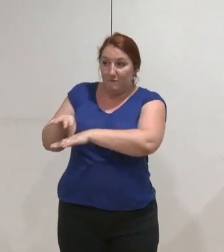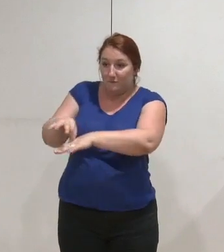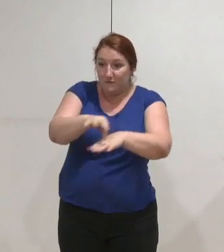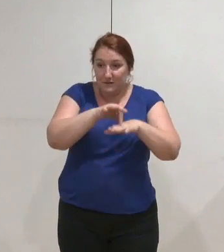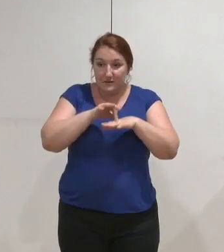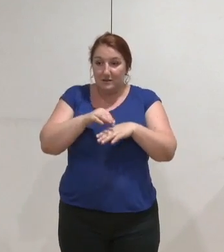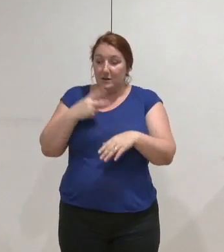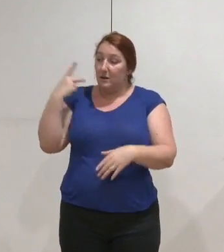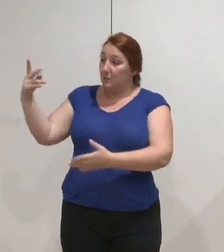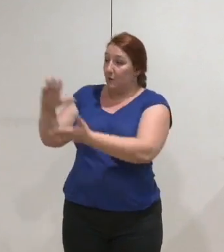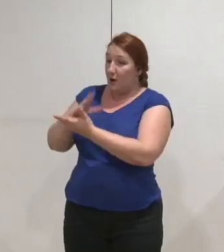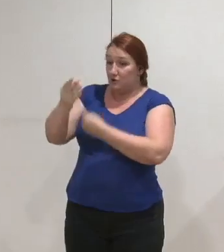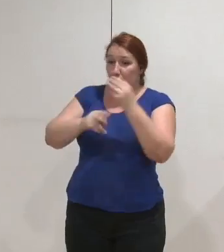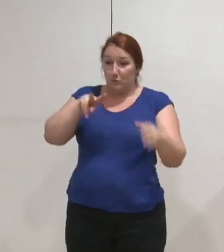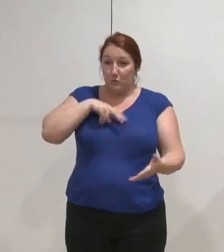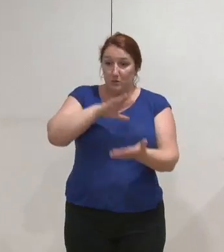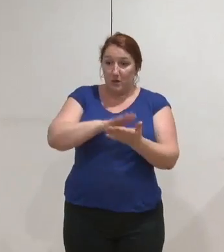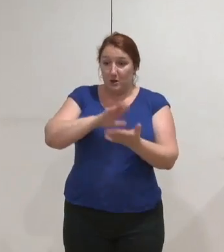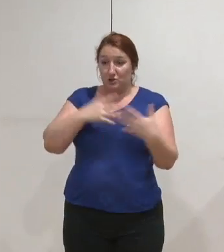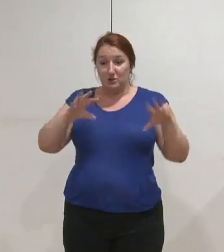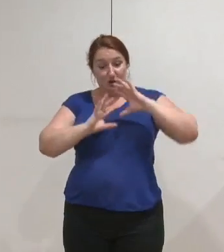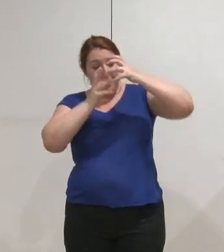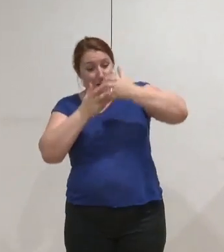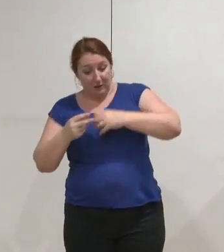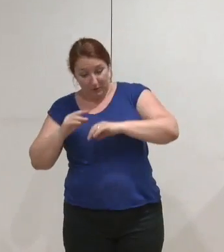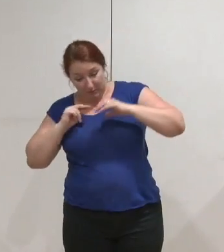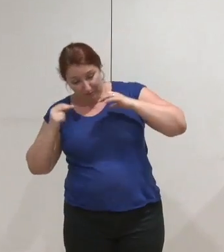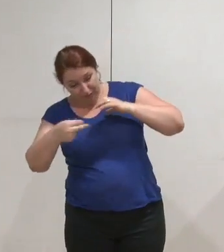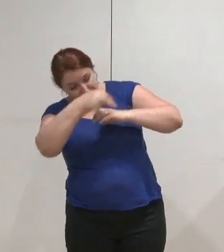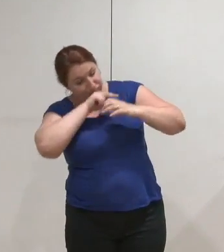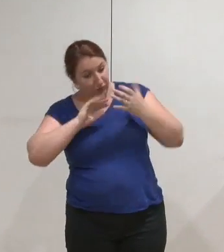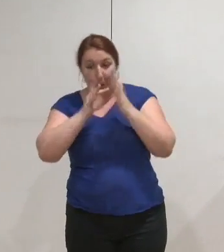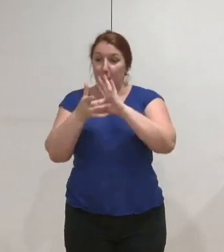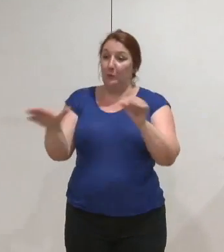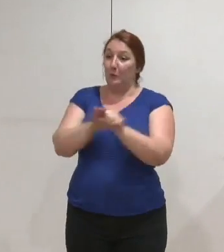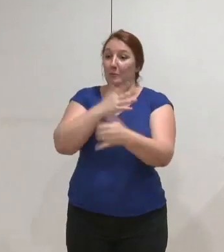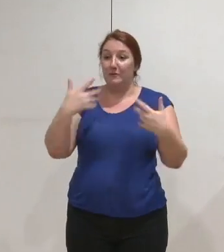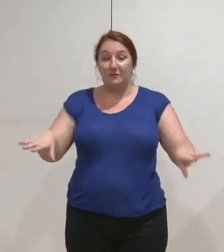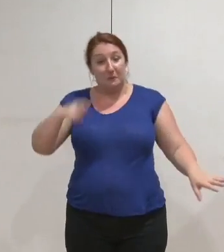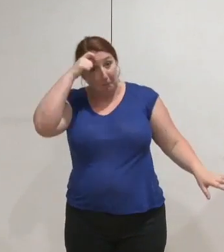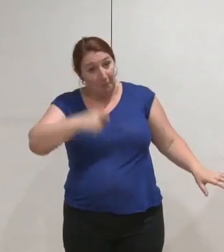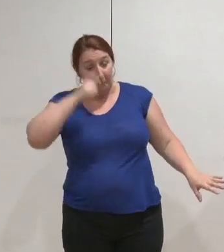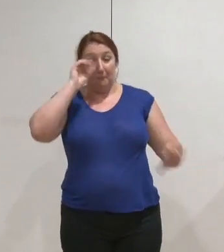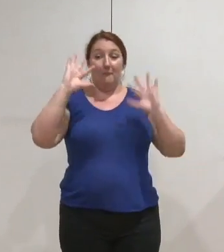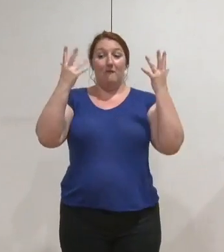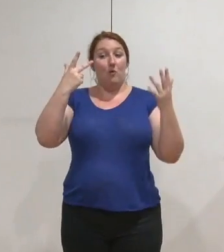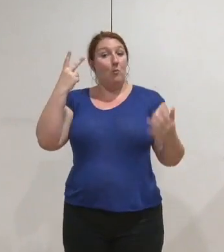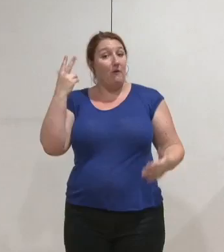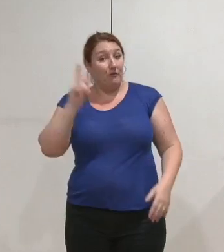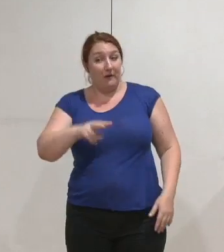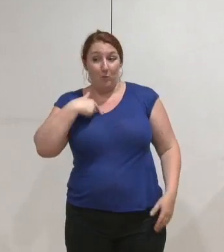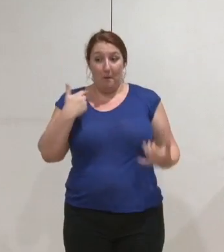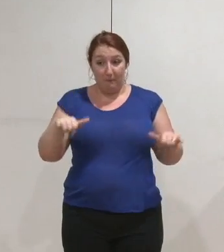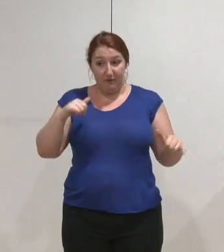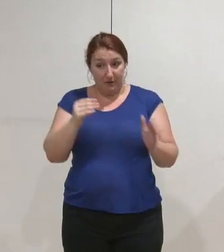âge ou à mon âge vous avez vu tout ce qu' à voir sur la planète benah un chapeau mais moi je suis désolée je n'ai pas tout vu et je découvre encore des